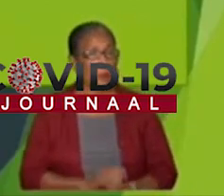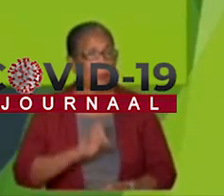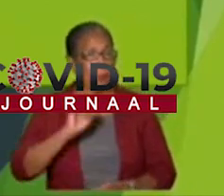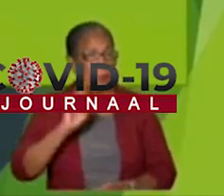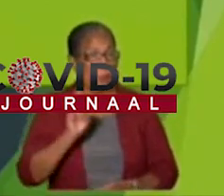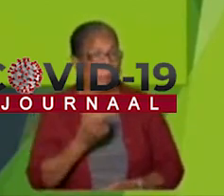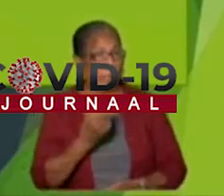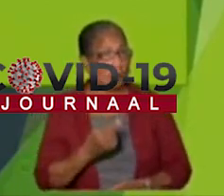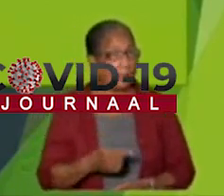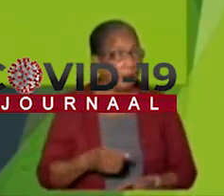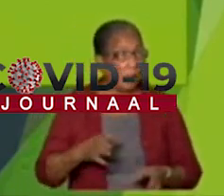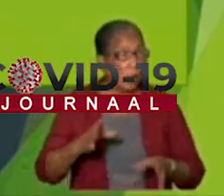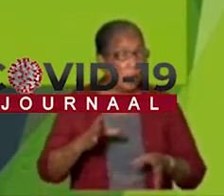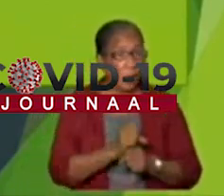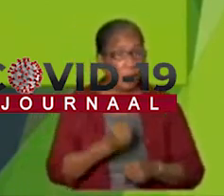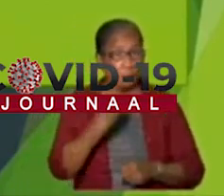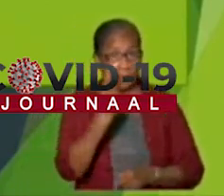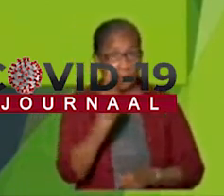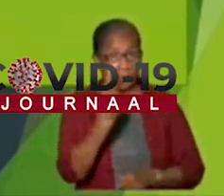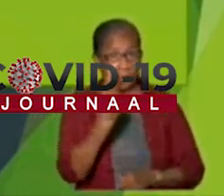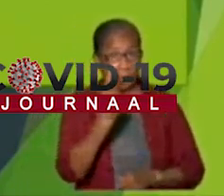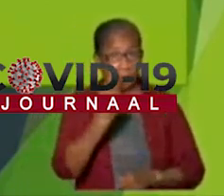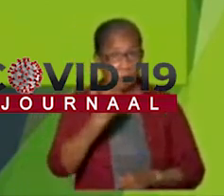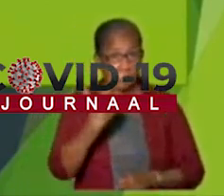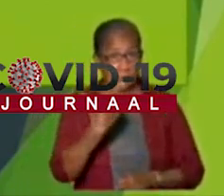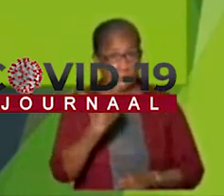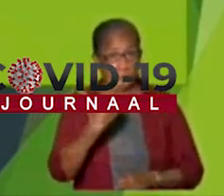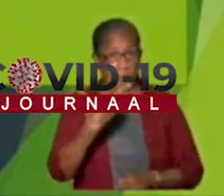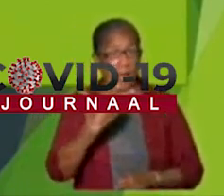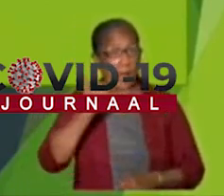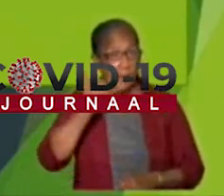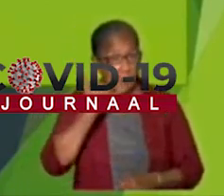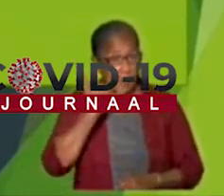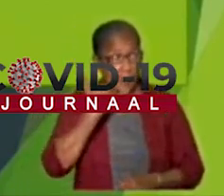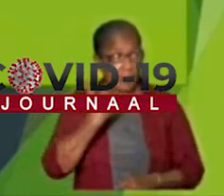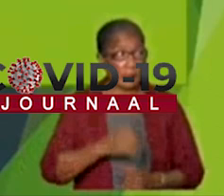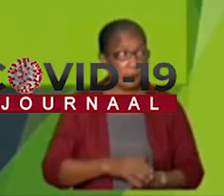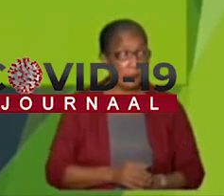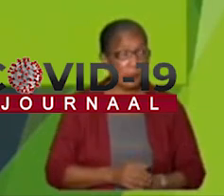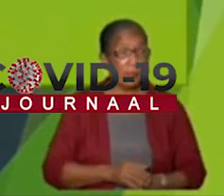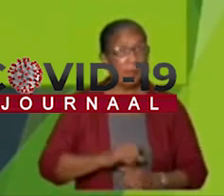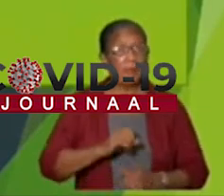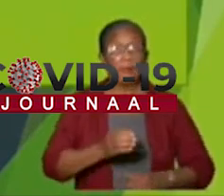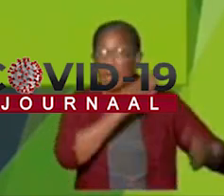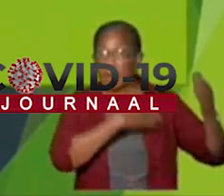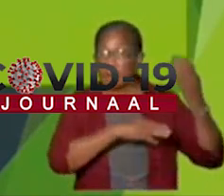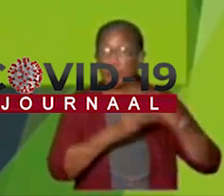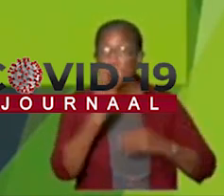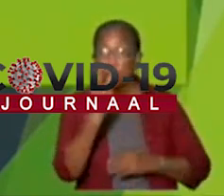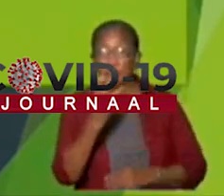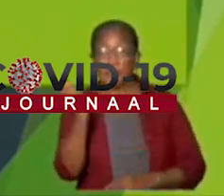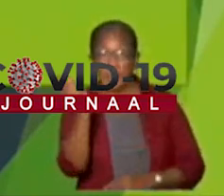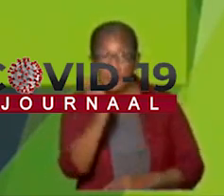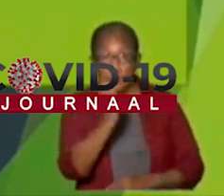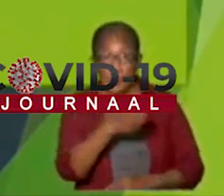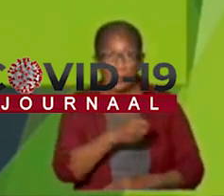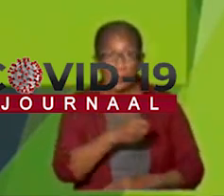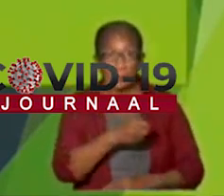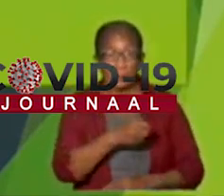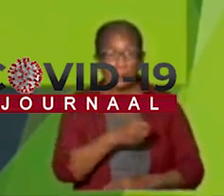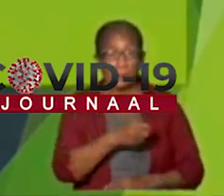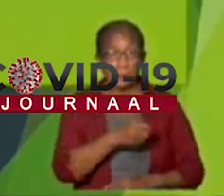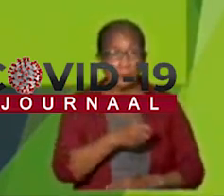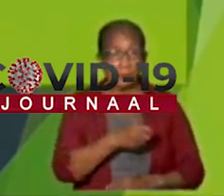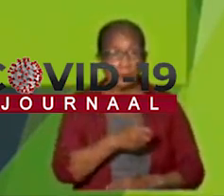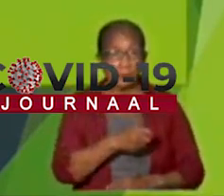Dan de hulplijn 178. Wat ik hier heb gedaan is gekeken naar de afgelopen 3 maanden. Een veelgehoorde